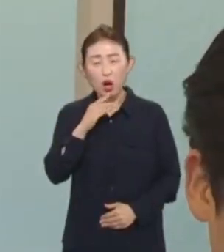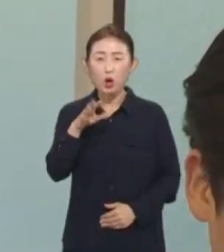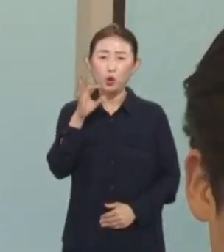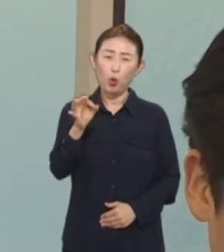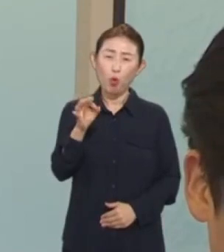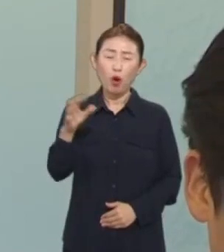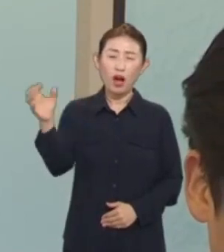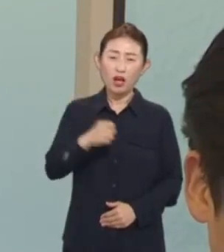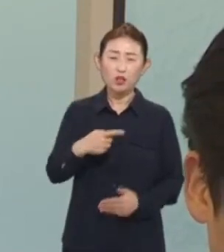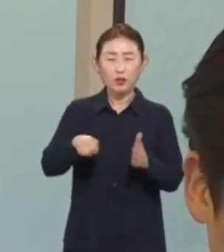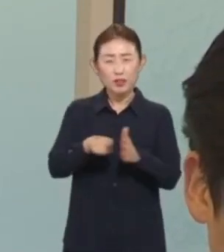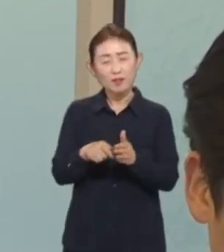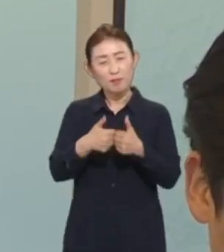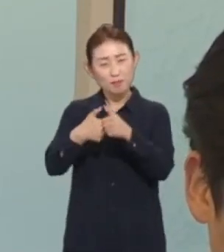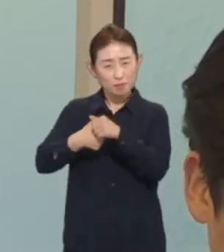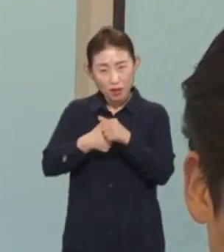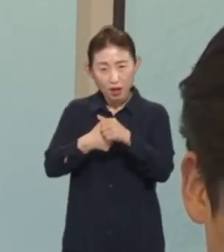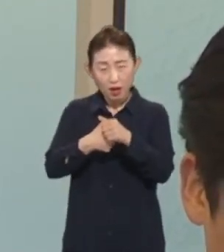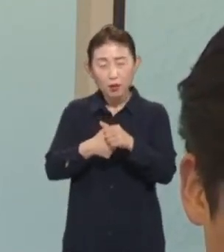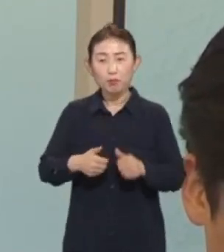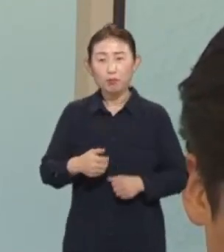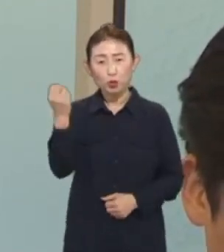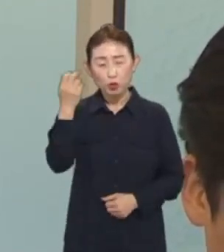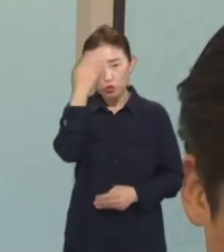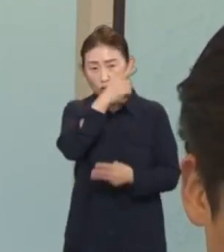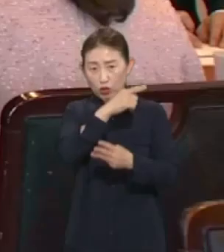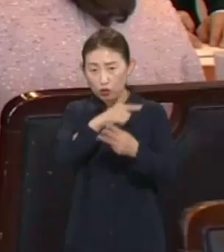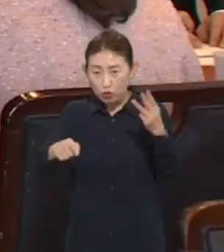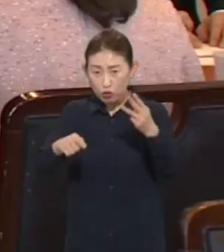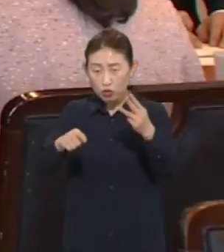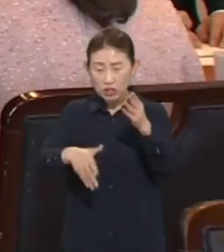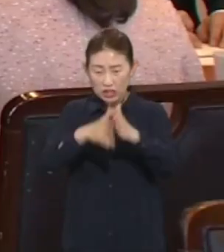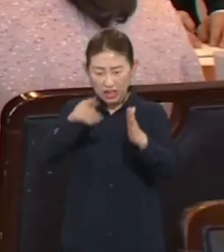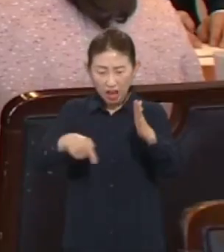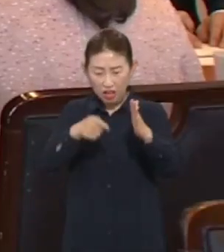재정당국을 설득하는 작업과 청주 시내 구간이 문화재 발굴 등